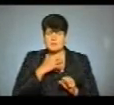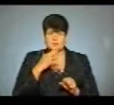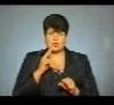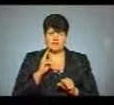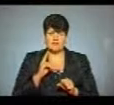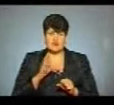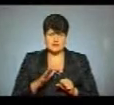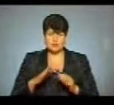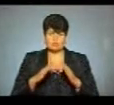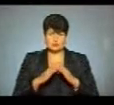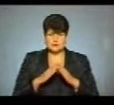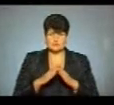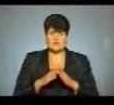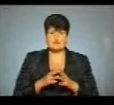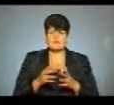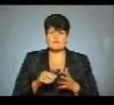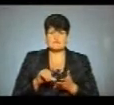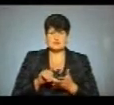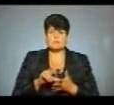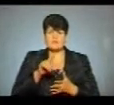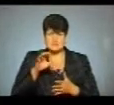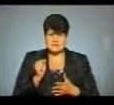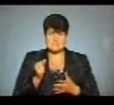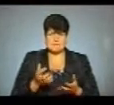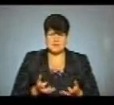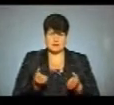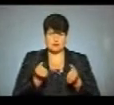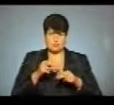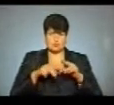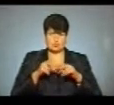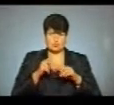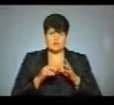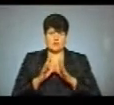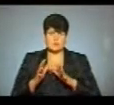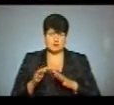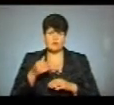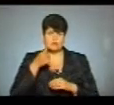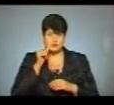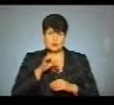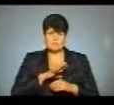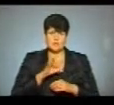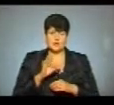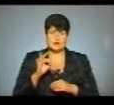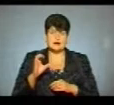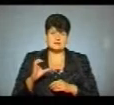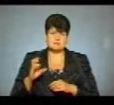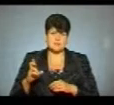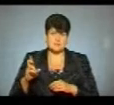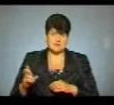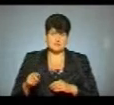Сергій Лупак на слуханнях виступив за підтримку побудови парку. Вчора голови ОСББ з даного мікрорайону, а в